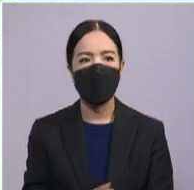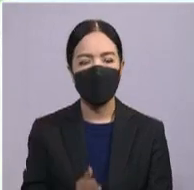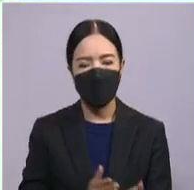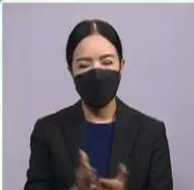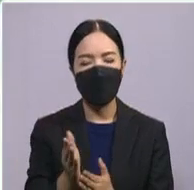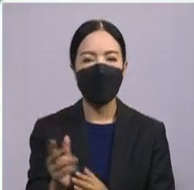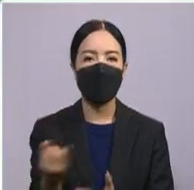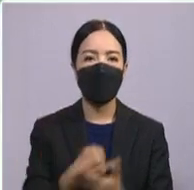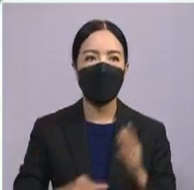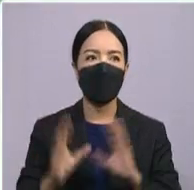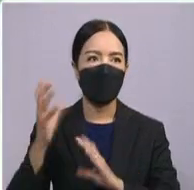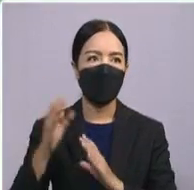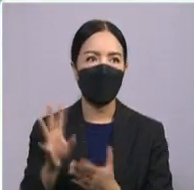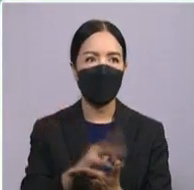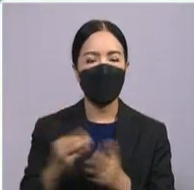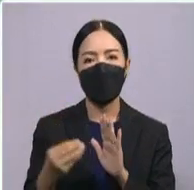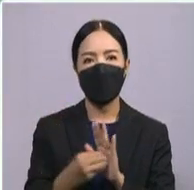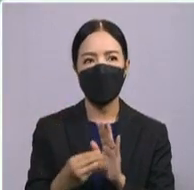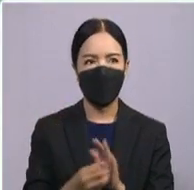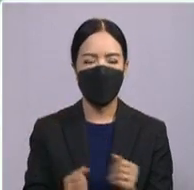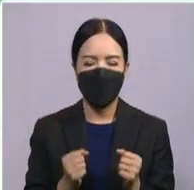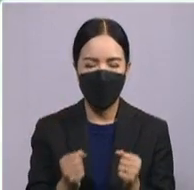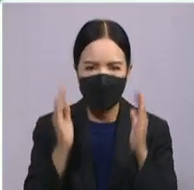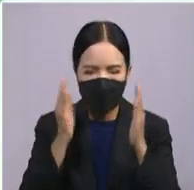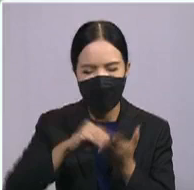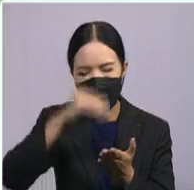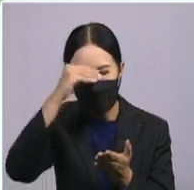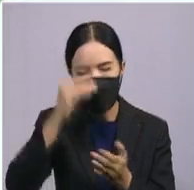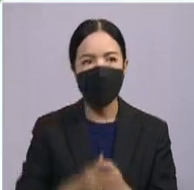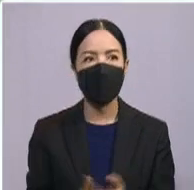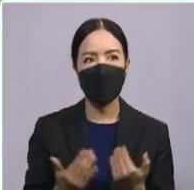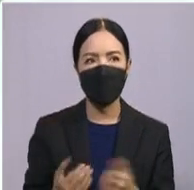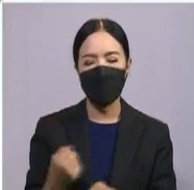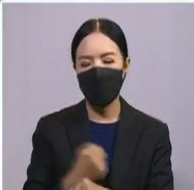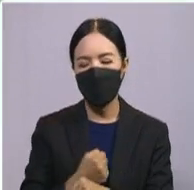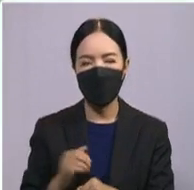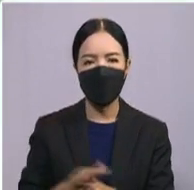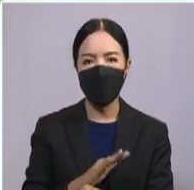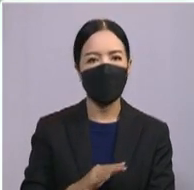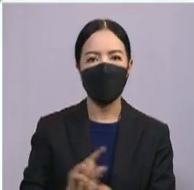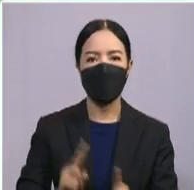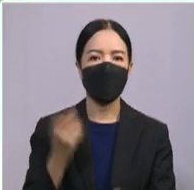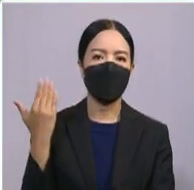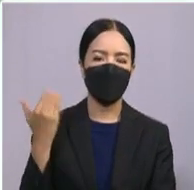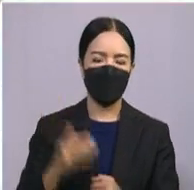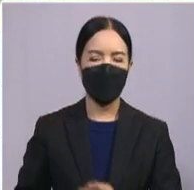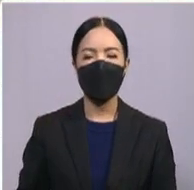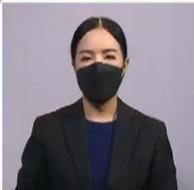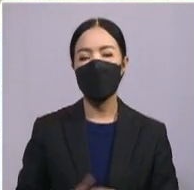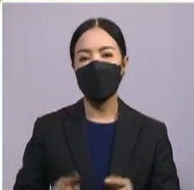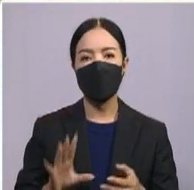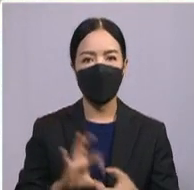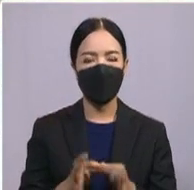พยนตร์มหาวิทยาลัยกรุงเทพต้องมุ่งมั่นในการเรียนมากขึ้นจนทำให้ไม่สามารถฝึกซ้อมได้เต็มที่เหมือนสมัยเยาวชนแต่กับกีฬา